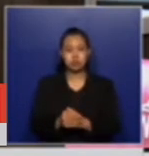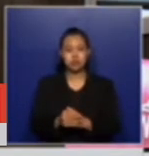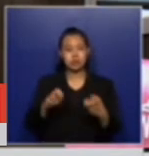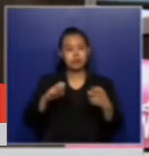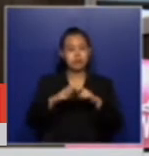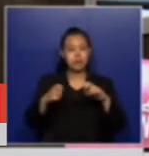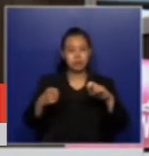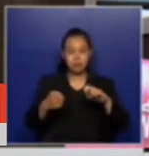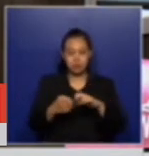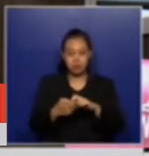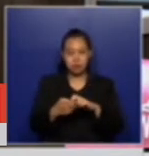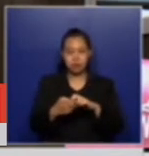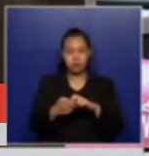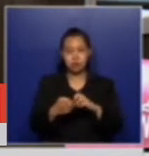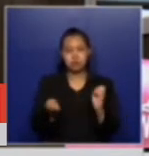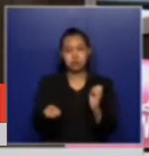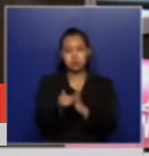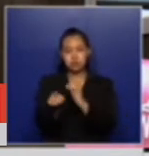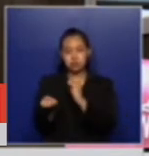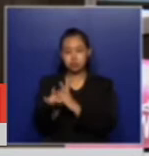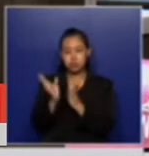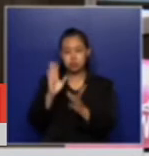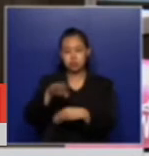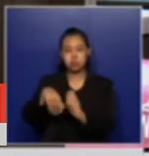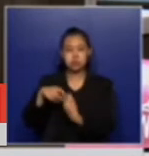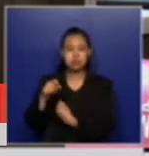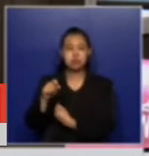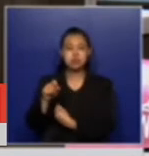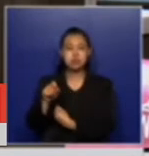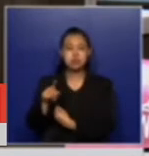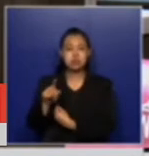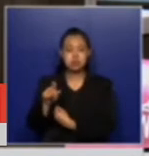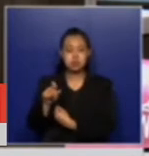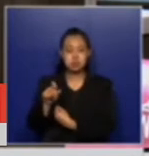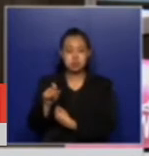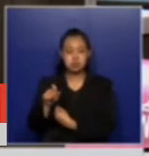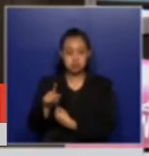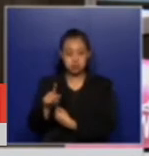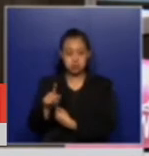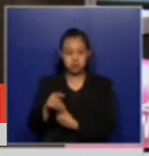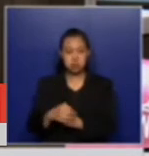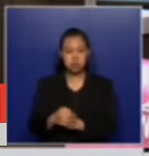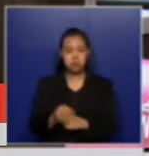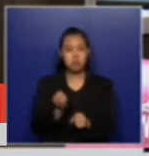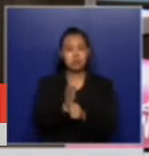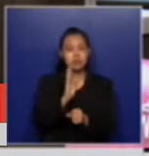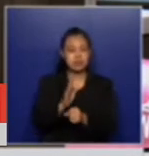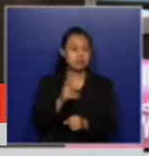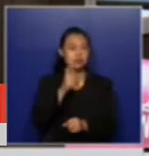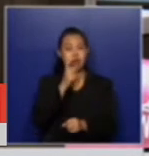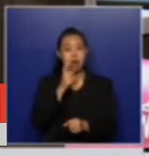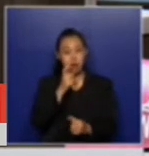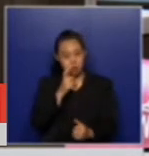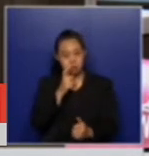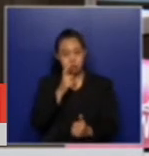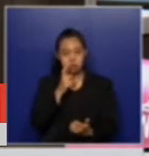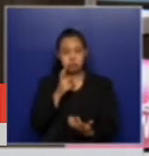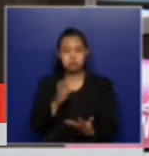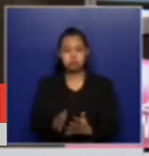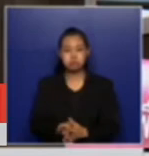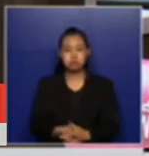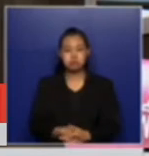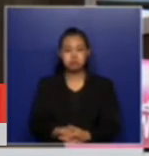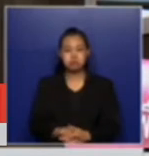าเศรษฐกิจผู้ประกอบการรายใหญ่ๆนะฮะ